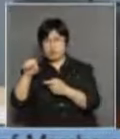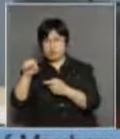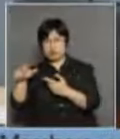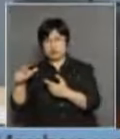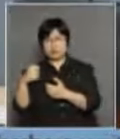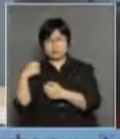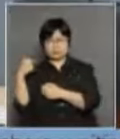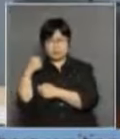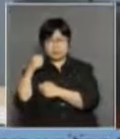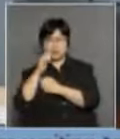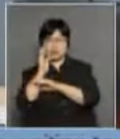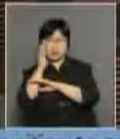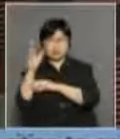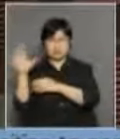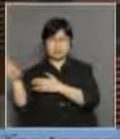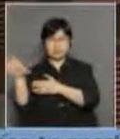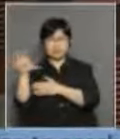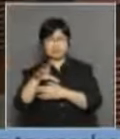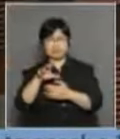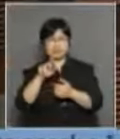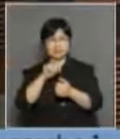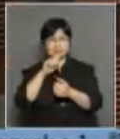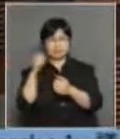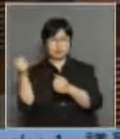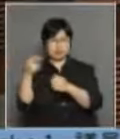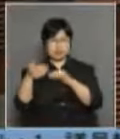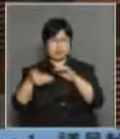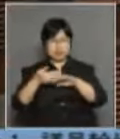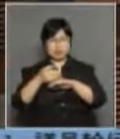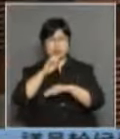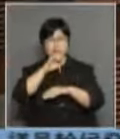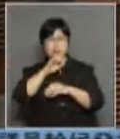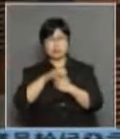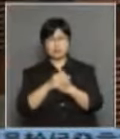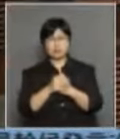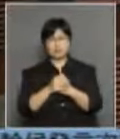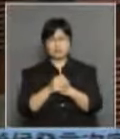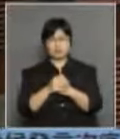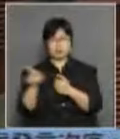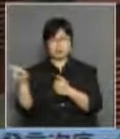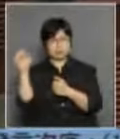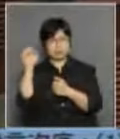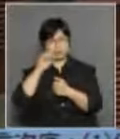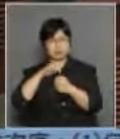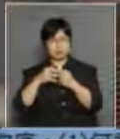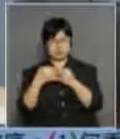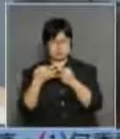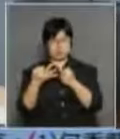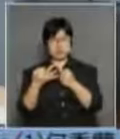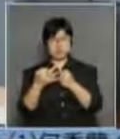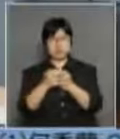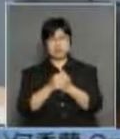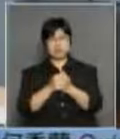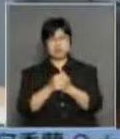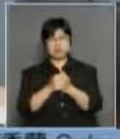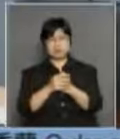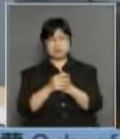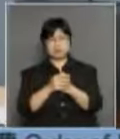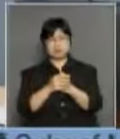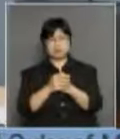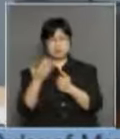言，唉，我一陣再引述。嗱，佢就咁講啊。第三方面，佢就黃國興咧，當時